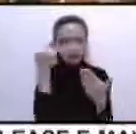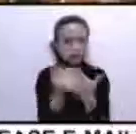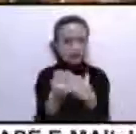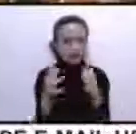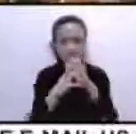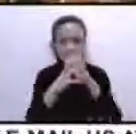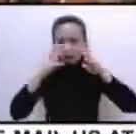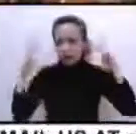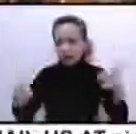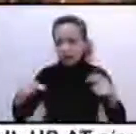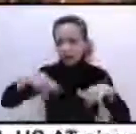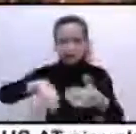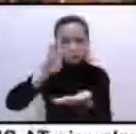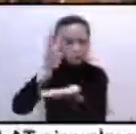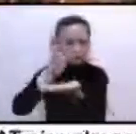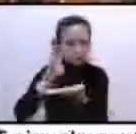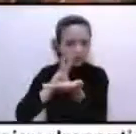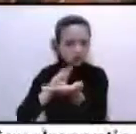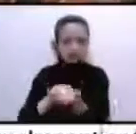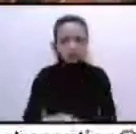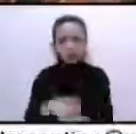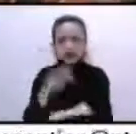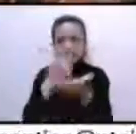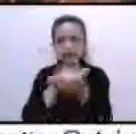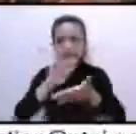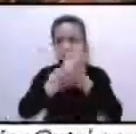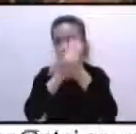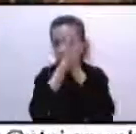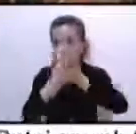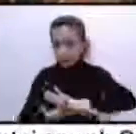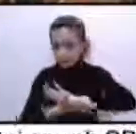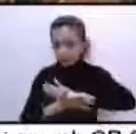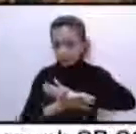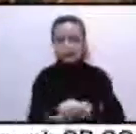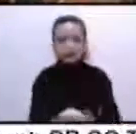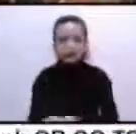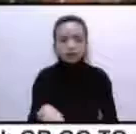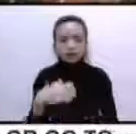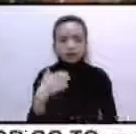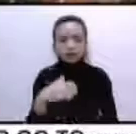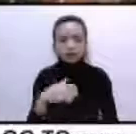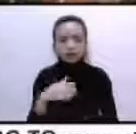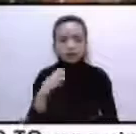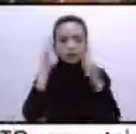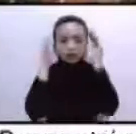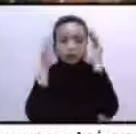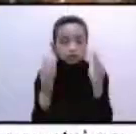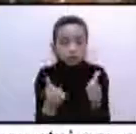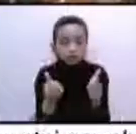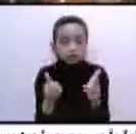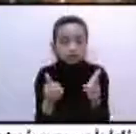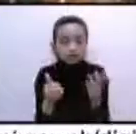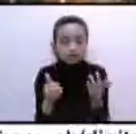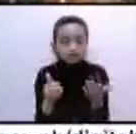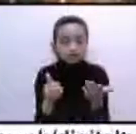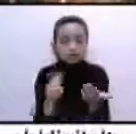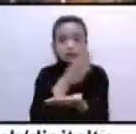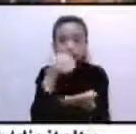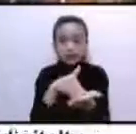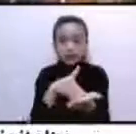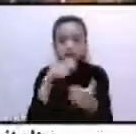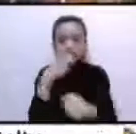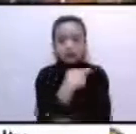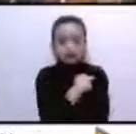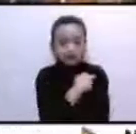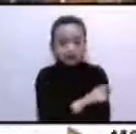dito. At gagawin po natin itong isa sa mga sentro ng reliyon, the practice of